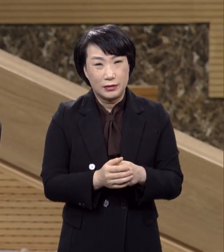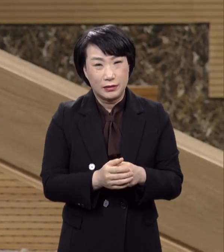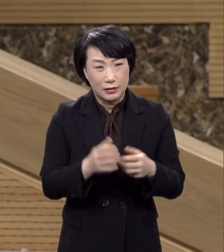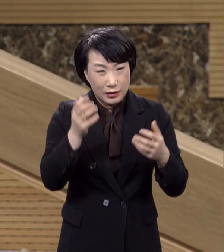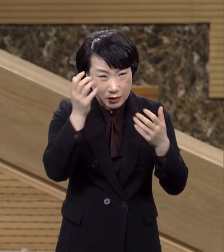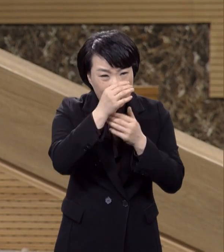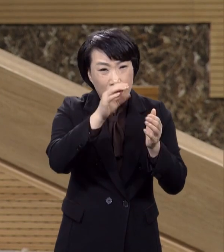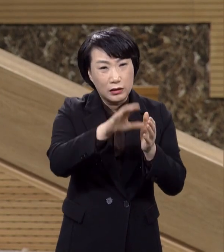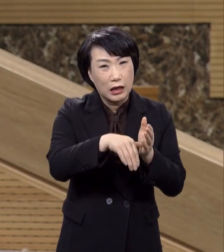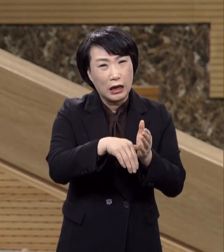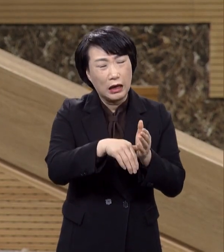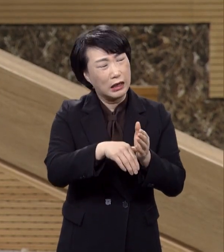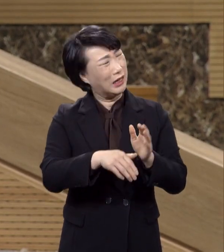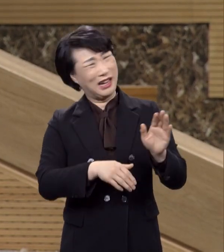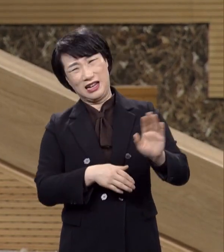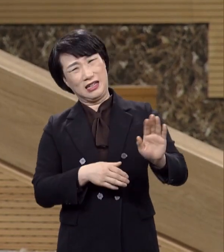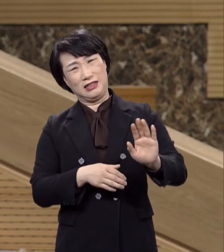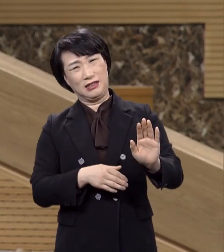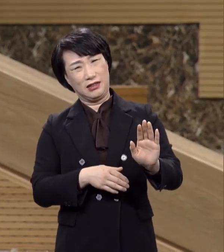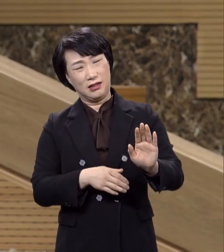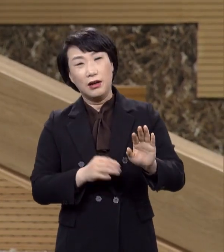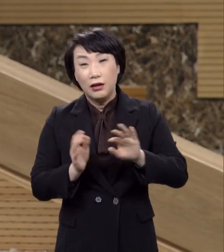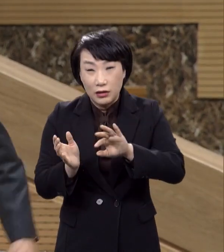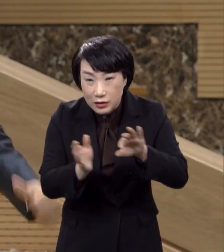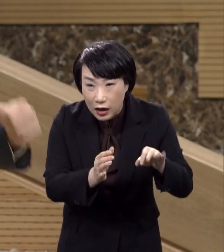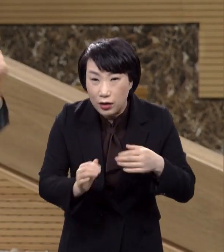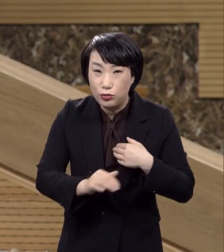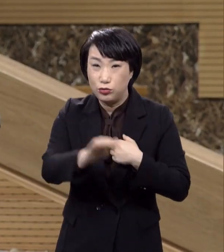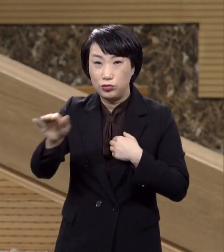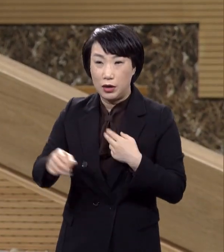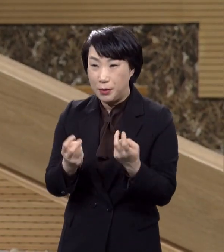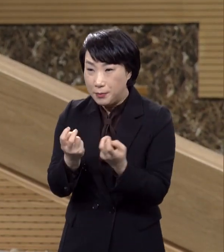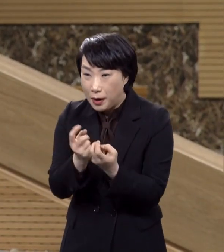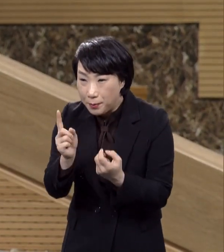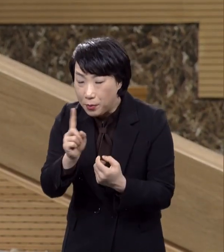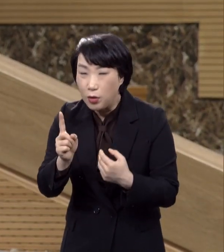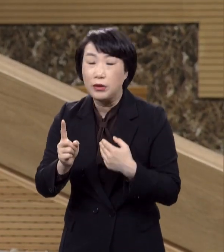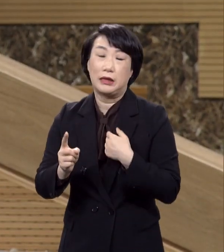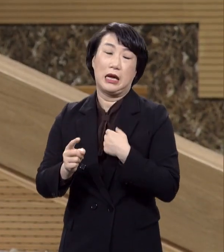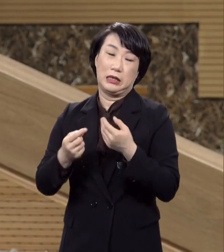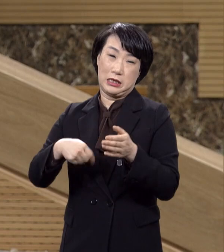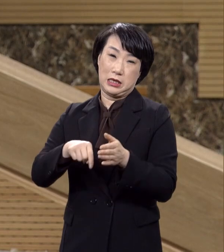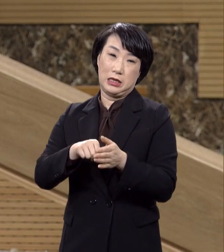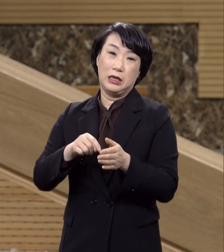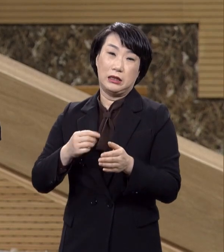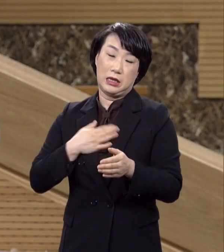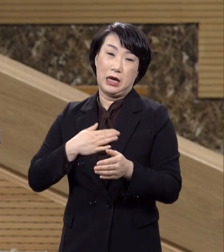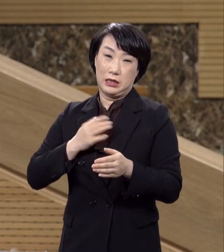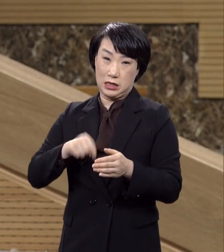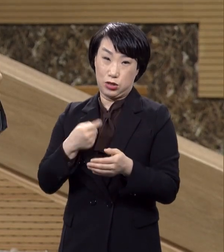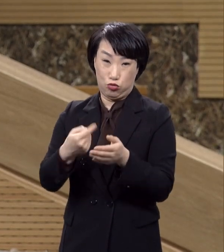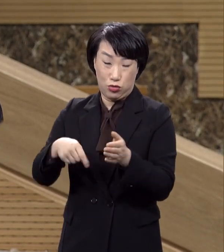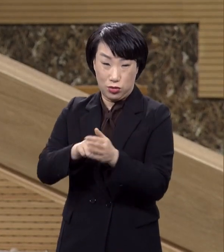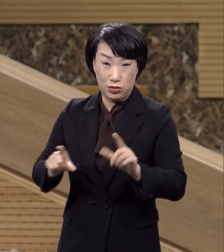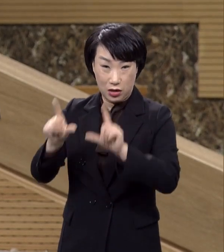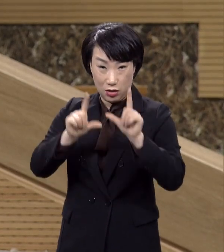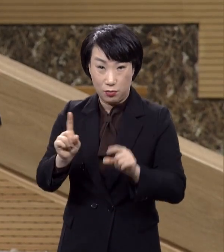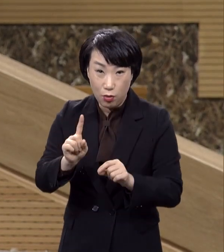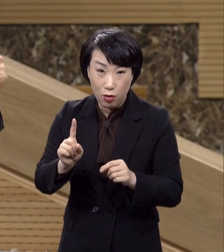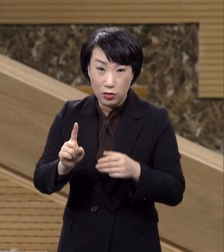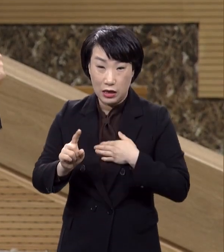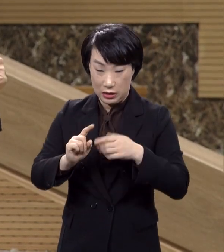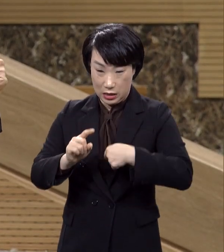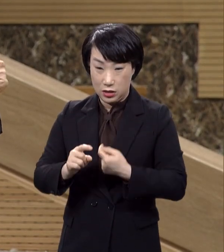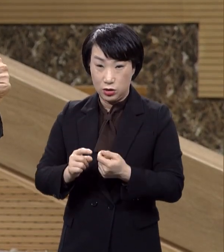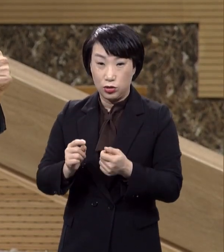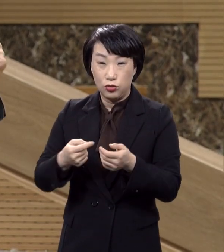발광하는 시대가 아니라 어떻게 보면 나를 위해 사느냐. 나를 위해 살 줄